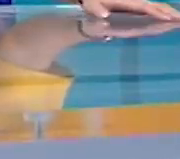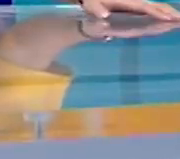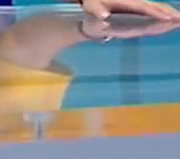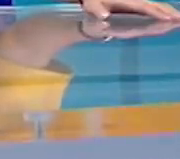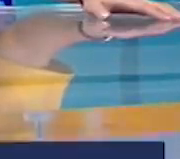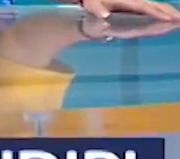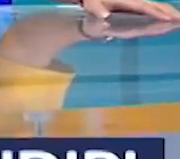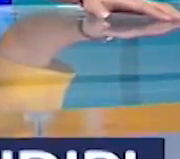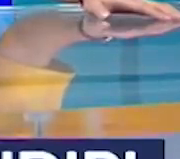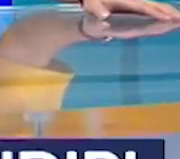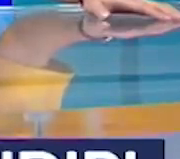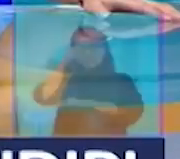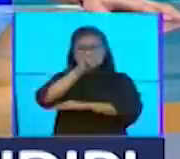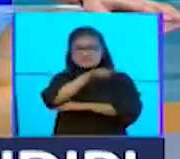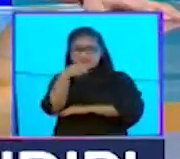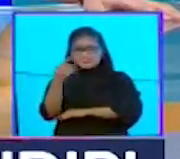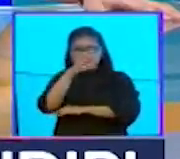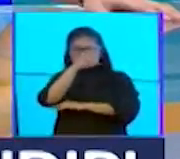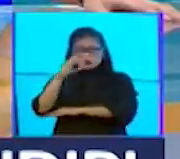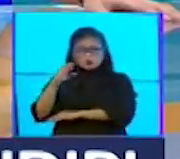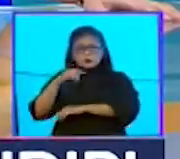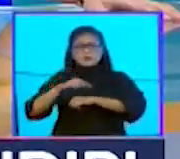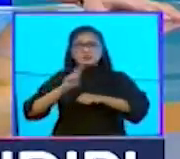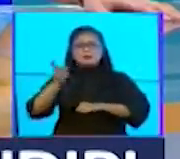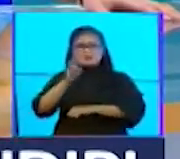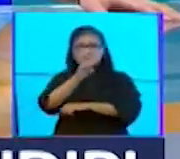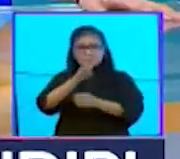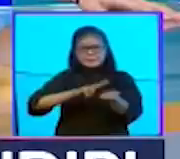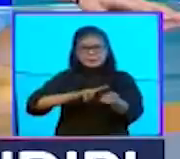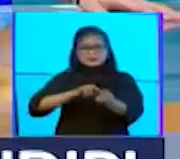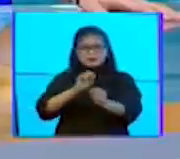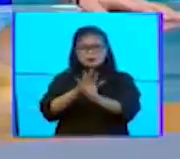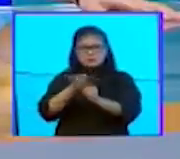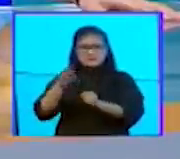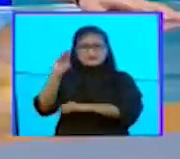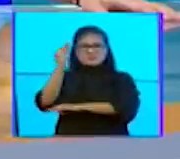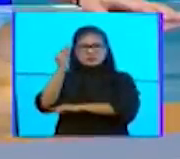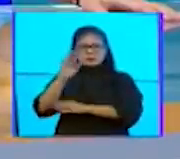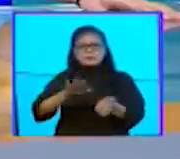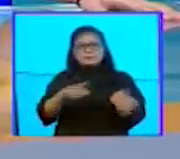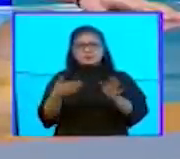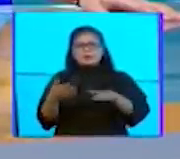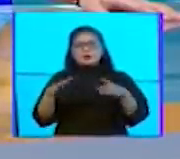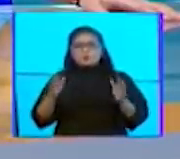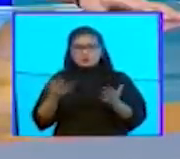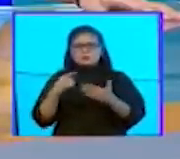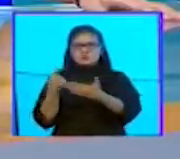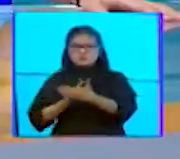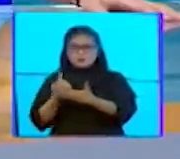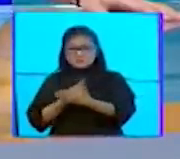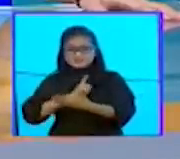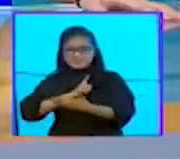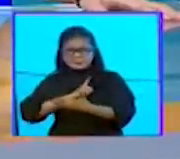Mirsa, sejak pagi hingga Rabu sore, 23 pasien COVID-19 di Jakarta ditemukan meninggal dunia saat tengah menjalani isolasi mandiri. Banyaknya